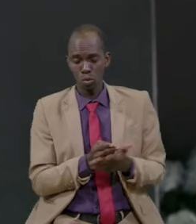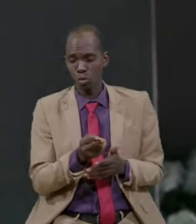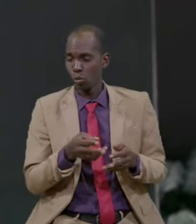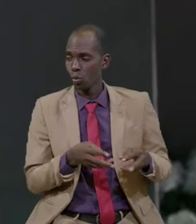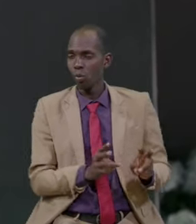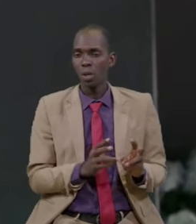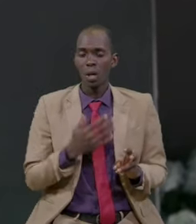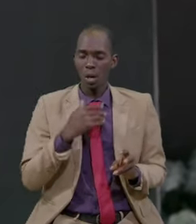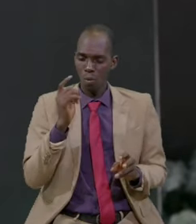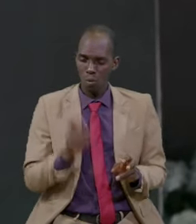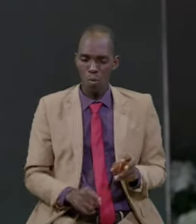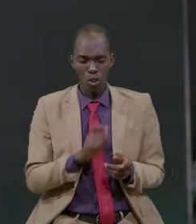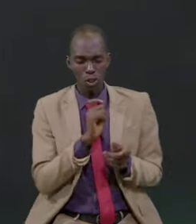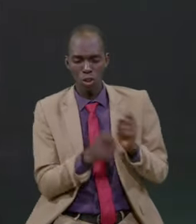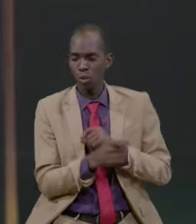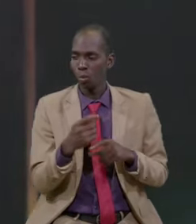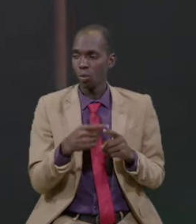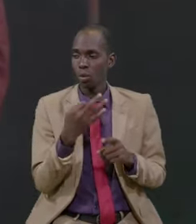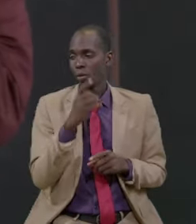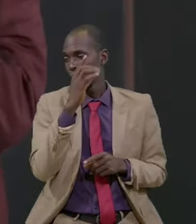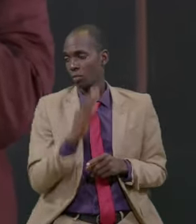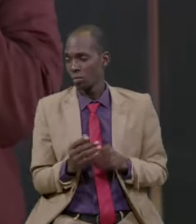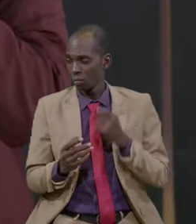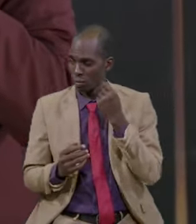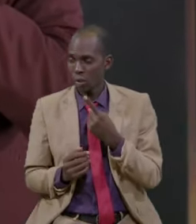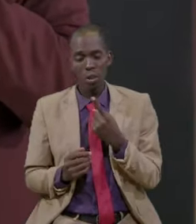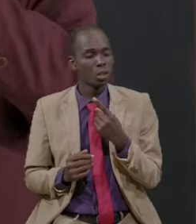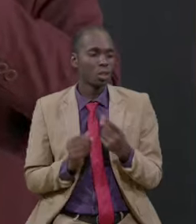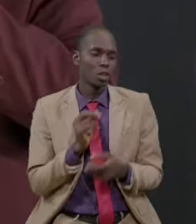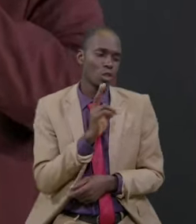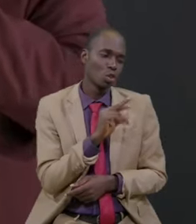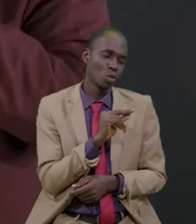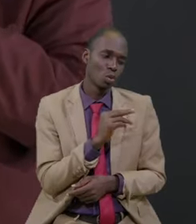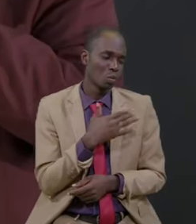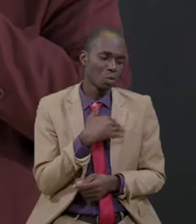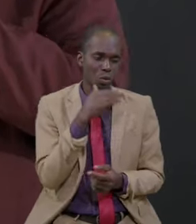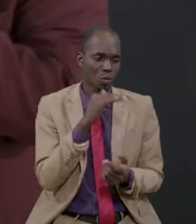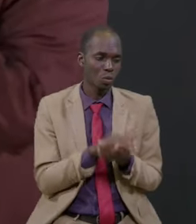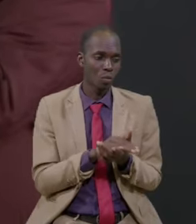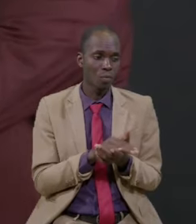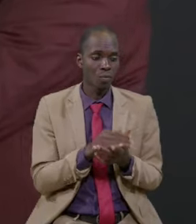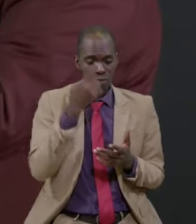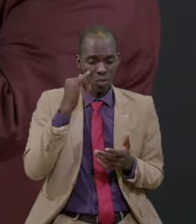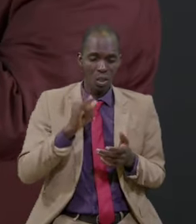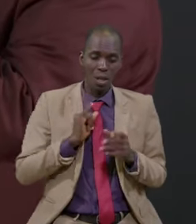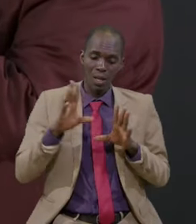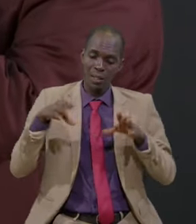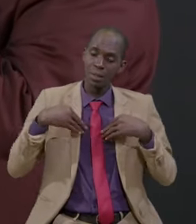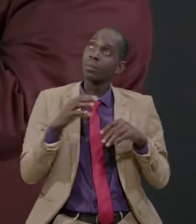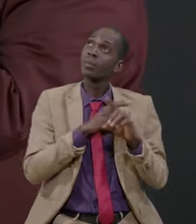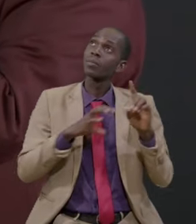rabaisser la parole de Christ. Non, madame. Parce que nous avons rencontré Christ avant que tu ne viennes.